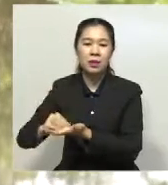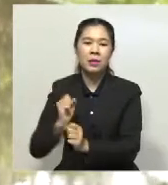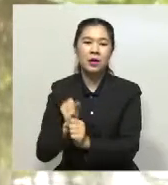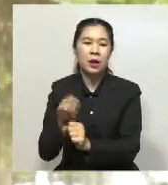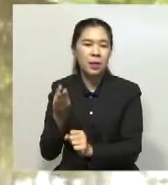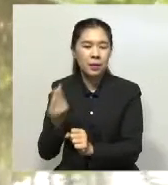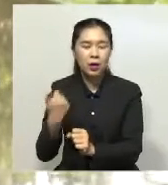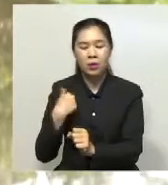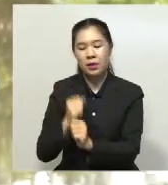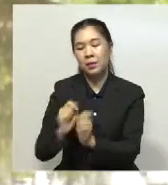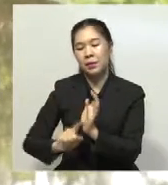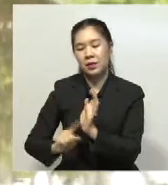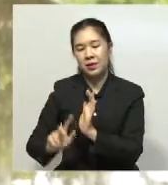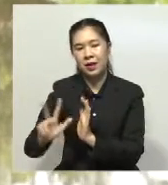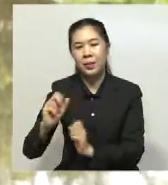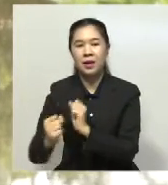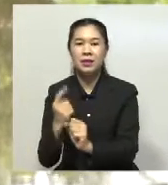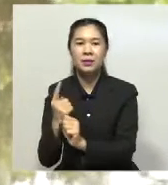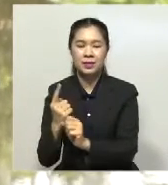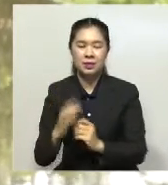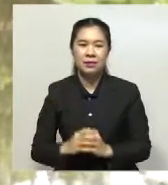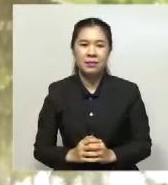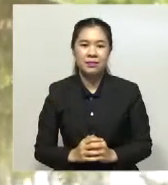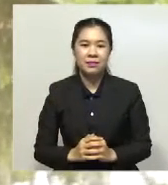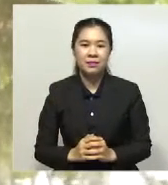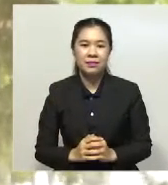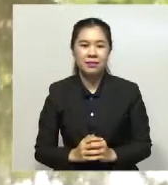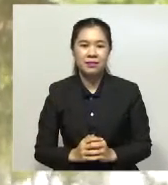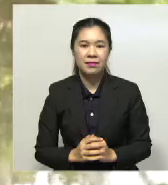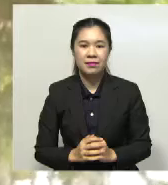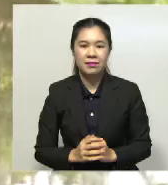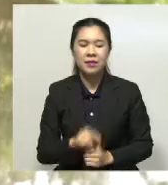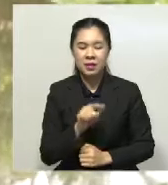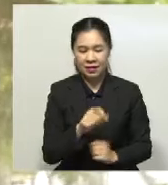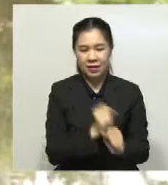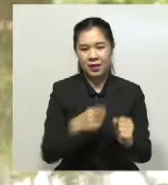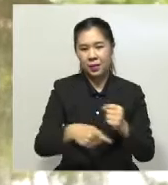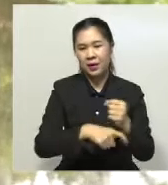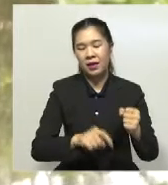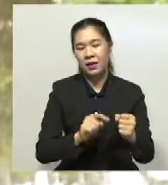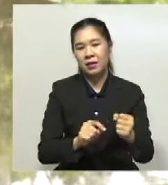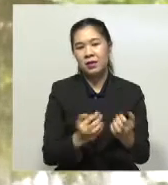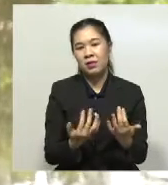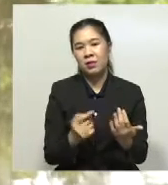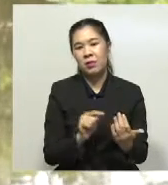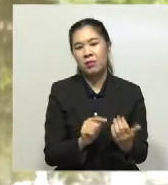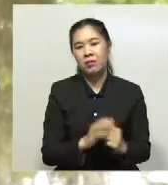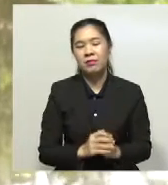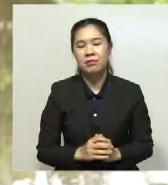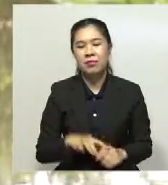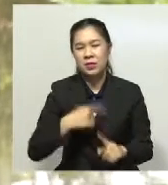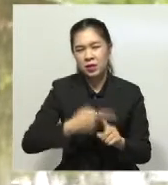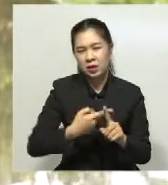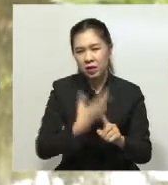มันก็ได้3ครั้งได้3ครั้ง ตอนนี้เราอยู่ในช่วงของการทำนาป ัง นาปังฮะ ที่นี่ประมาณกี่เดือนมันถึงจะสามารถเก็บเกี่ยวได ้เ